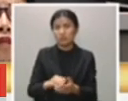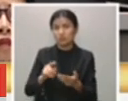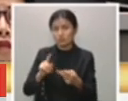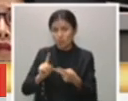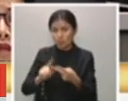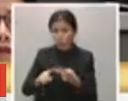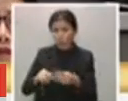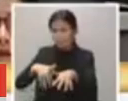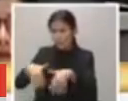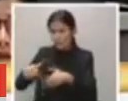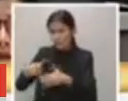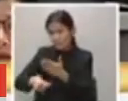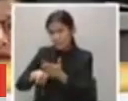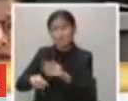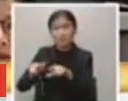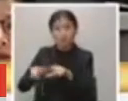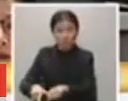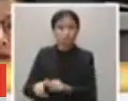นครับ